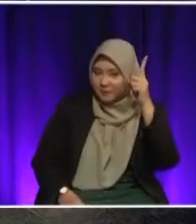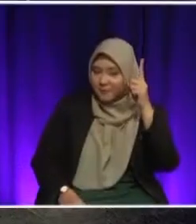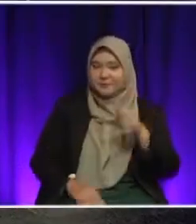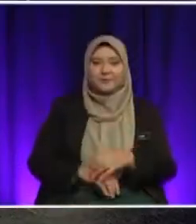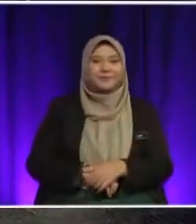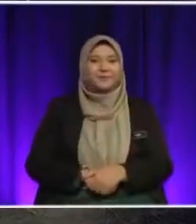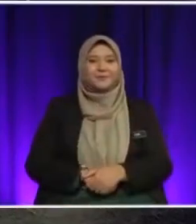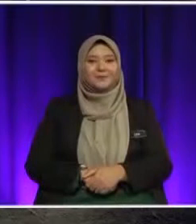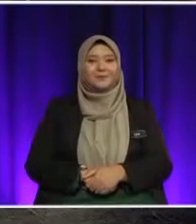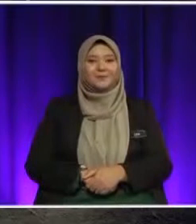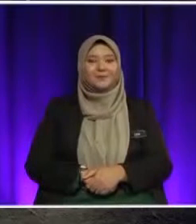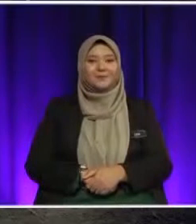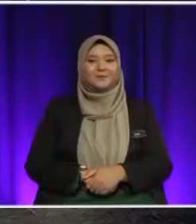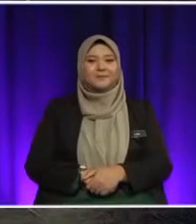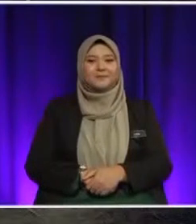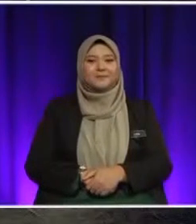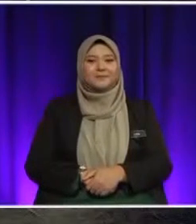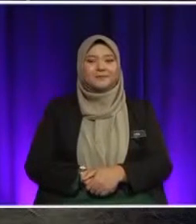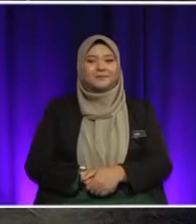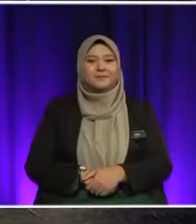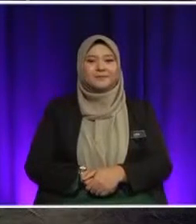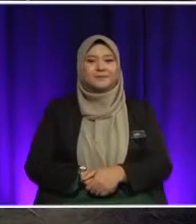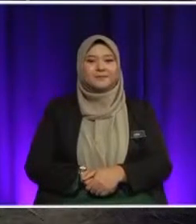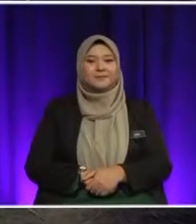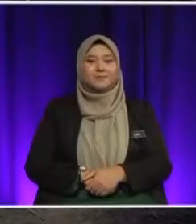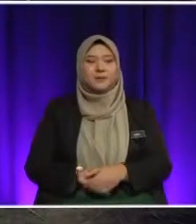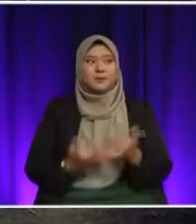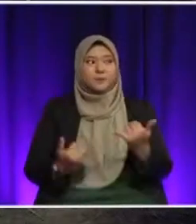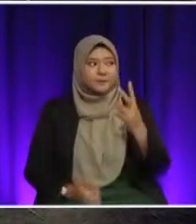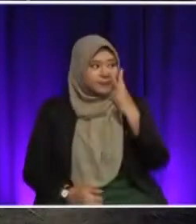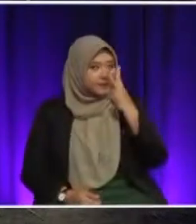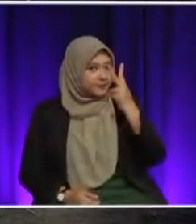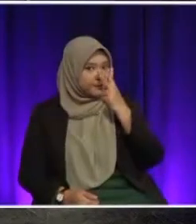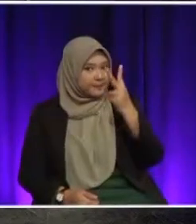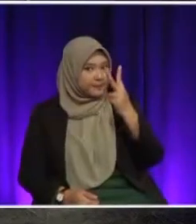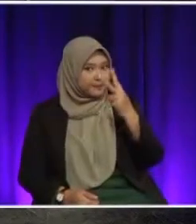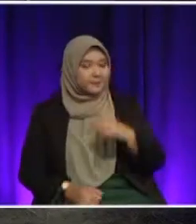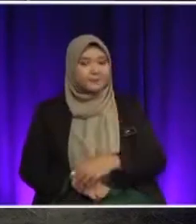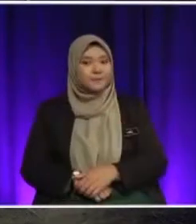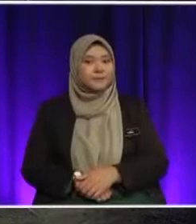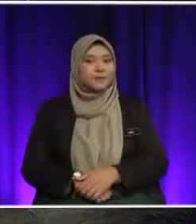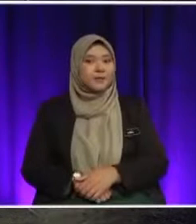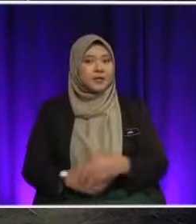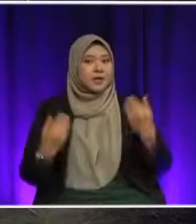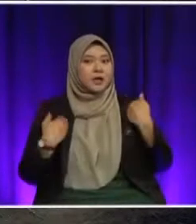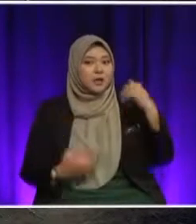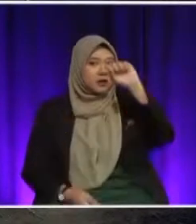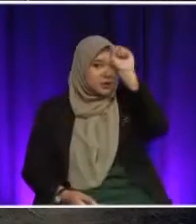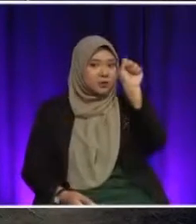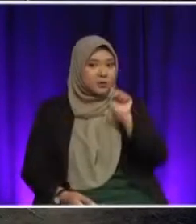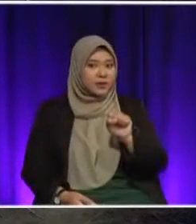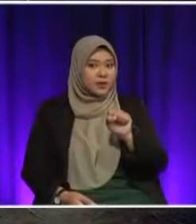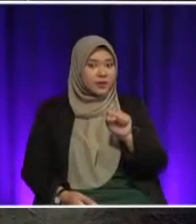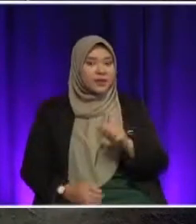dekat situ ada lima bagian untuk sistem pembiakan lelaki boleh tak badankan